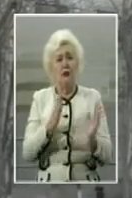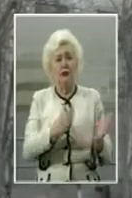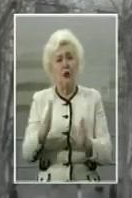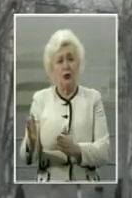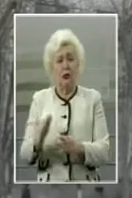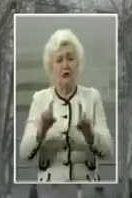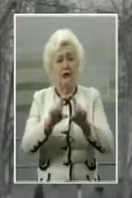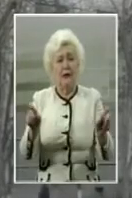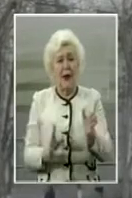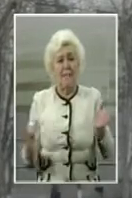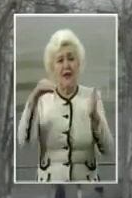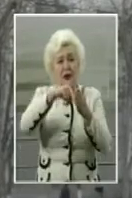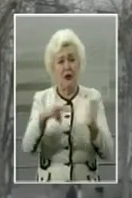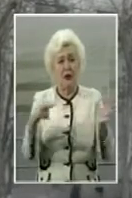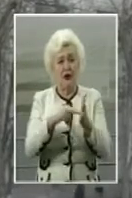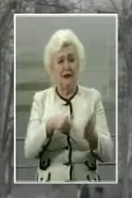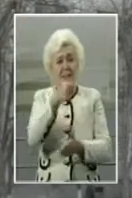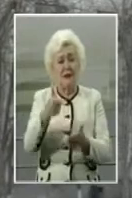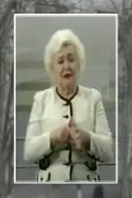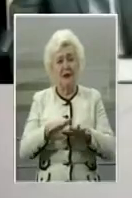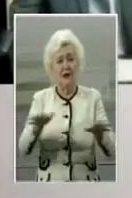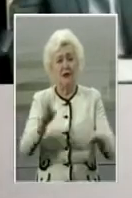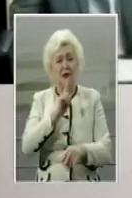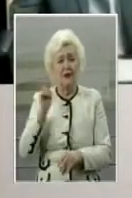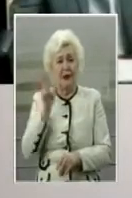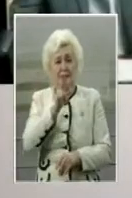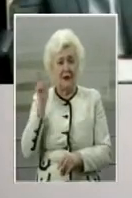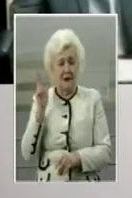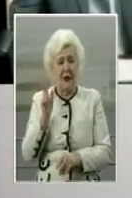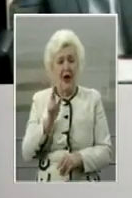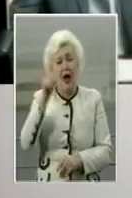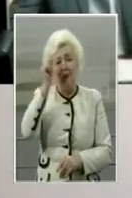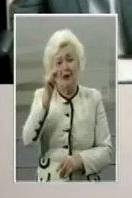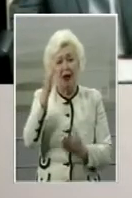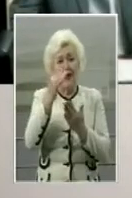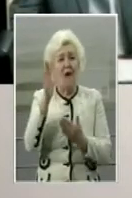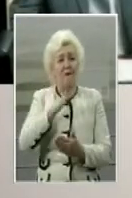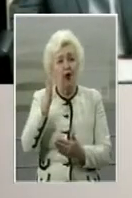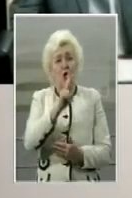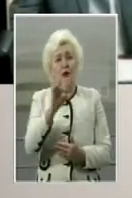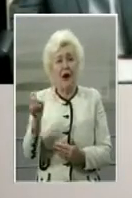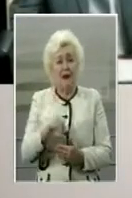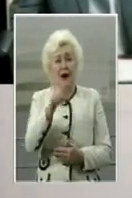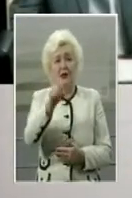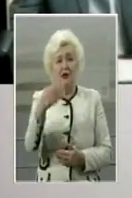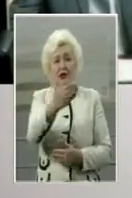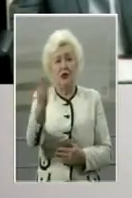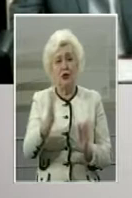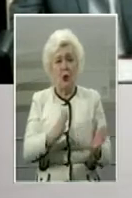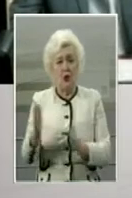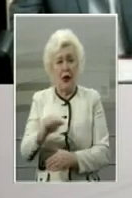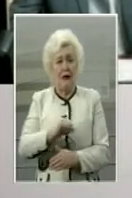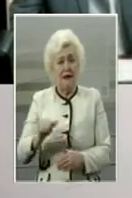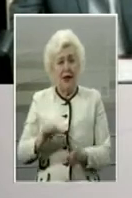ліцей до міських мереж 2-3 роки тому. Компонентами водоканалу жителі цього гуртожитку і